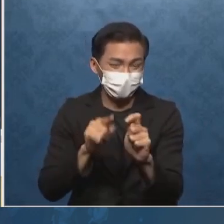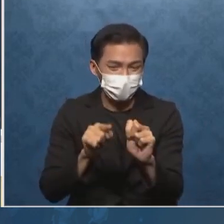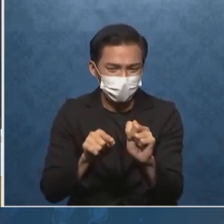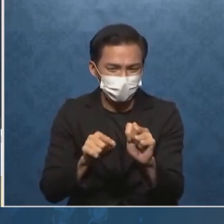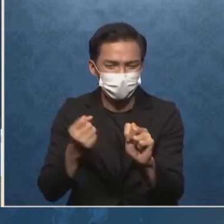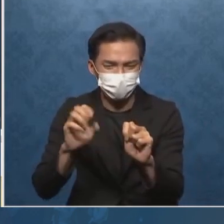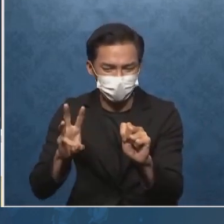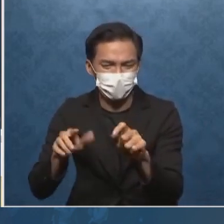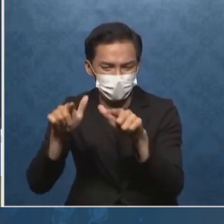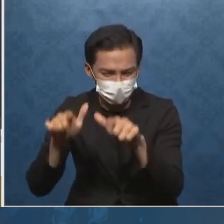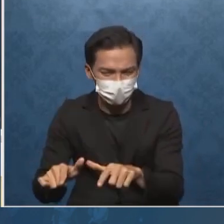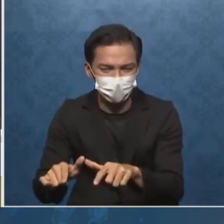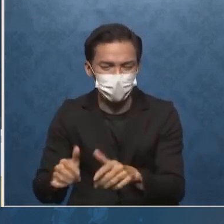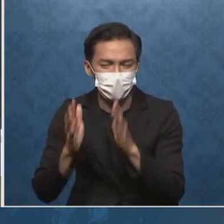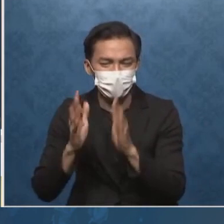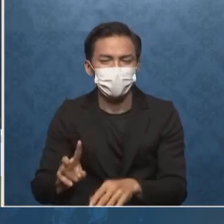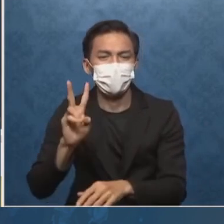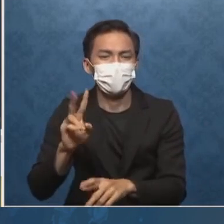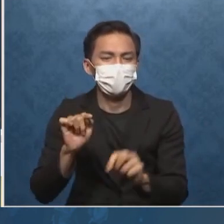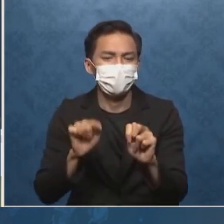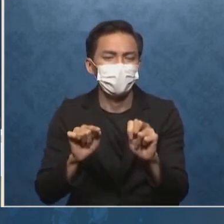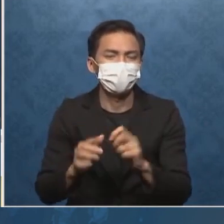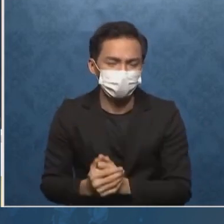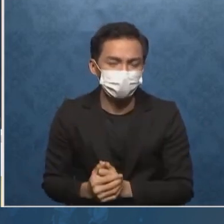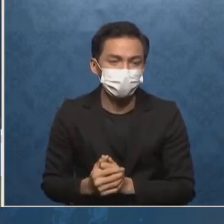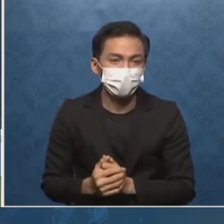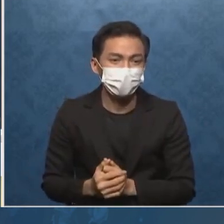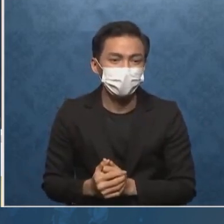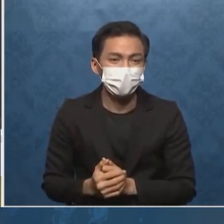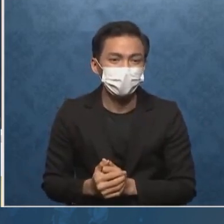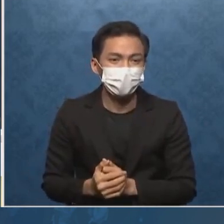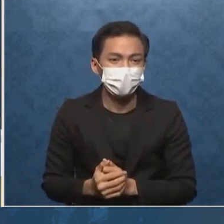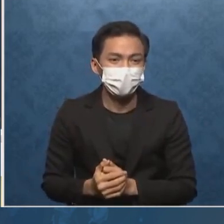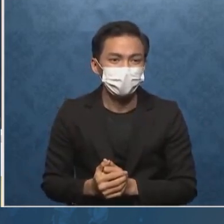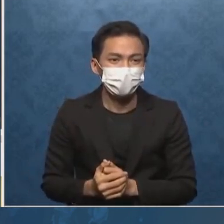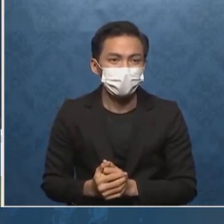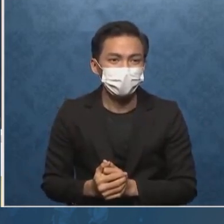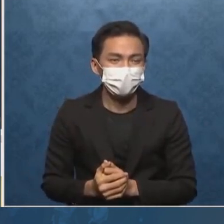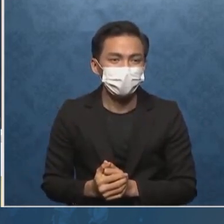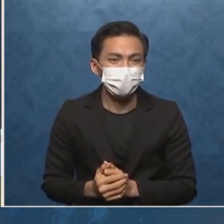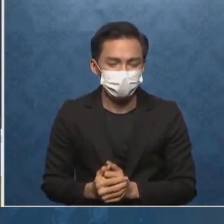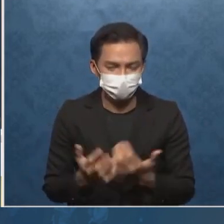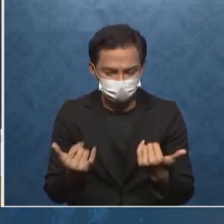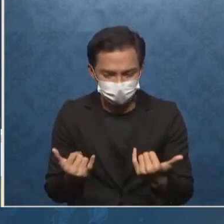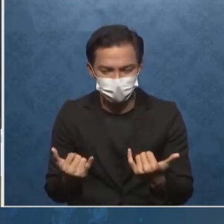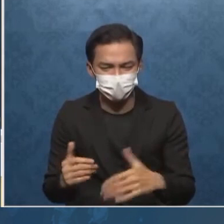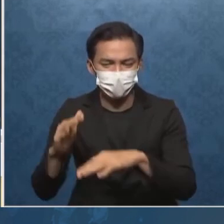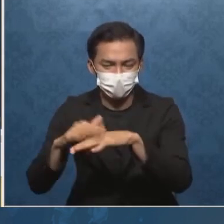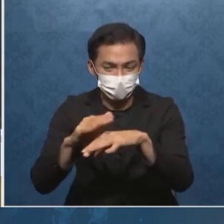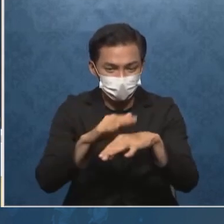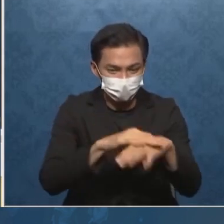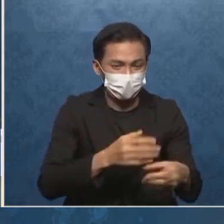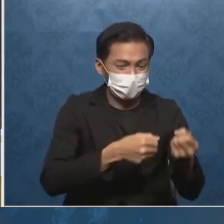2รายต่อตำบลนะครับลดลงมาเรื่อยๆแถมไม่พอครับเข้าไประดมนะครับเอา